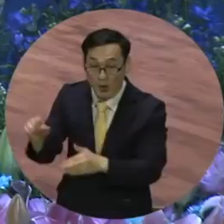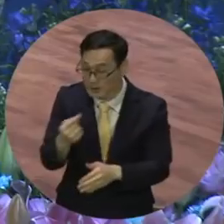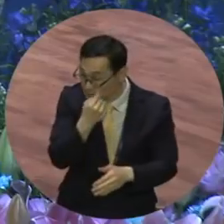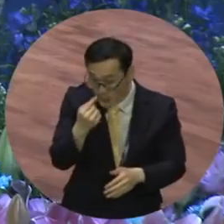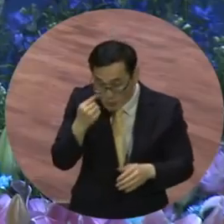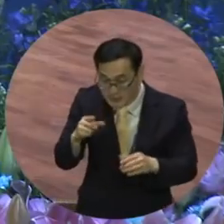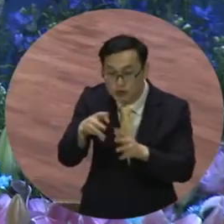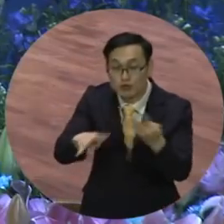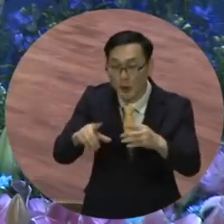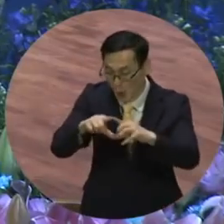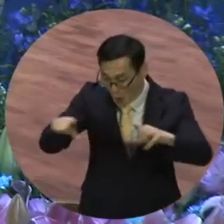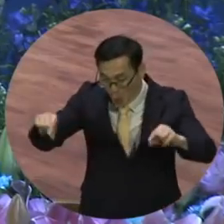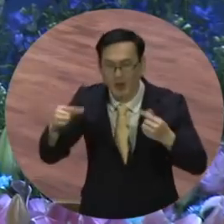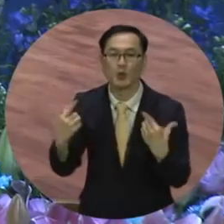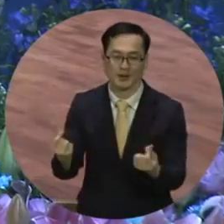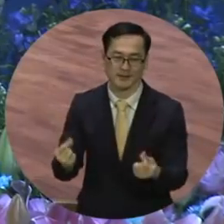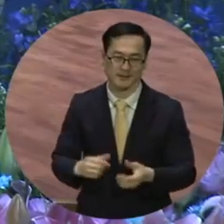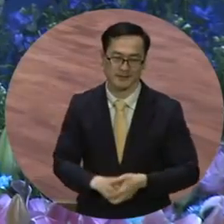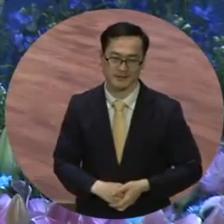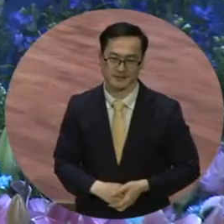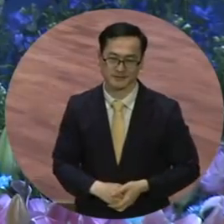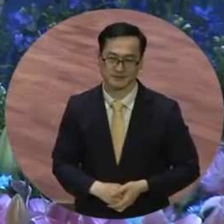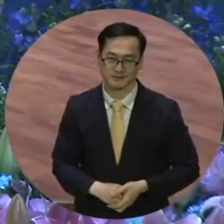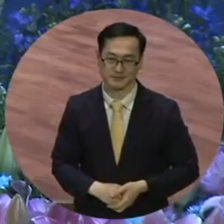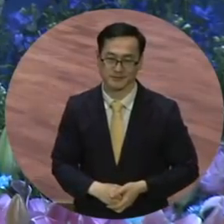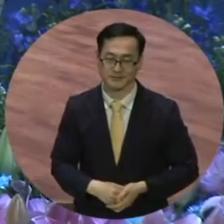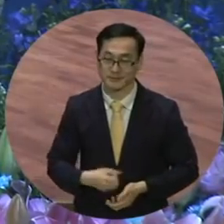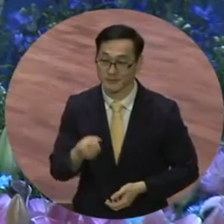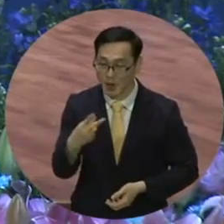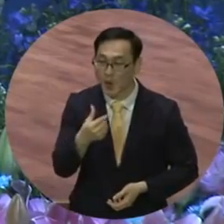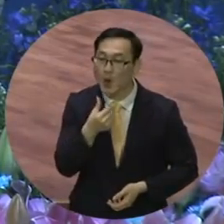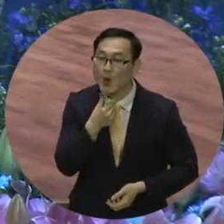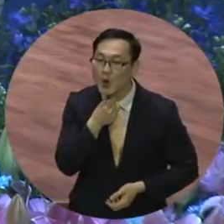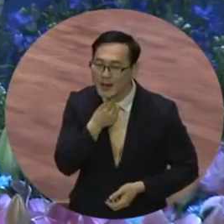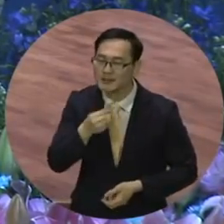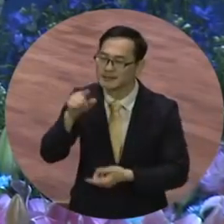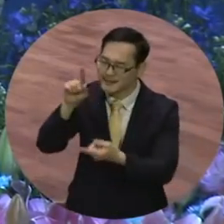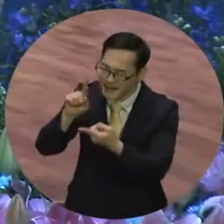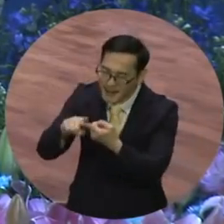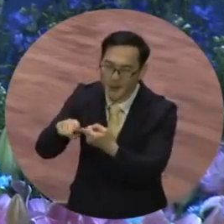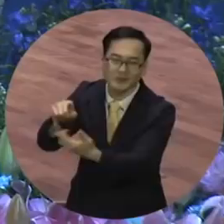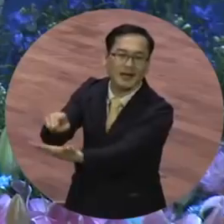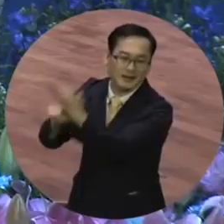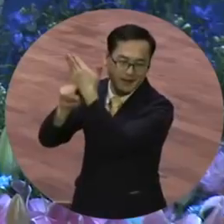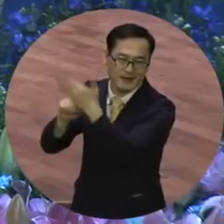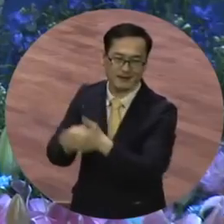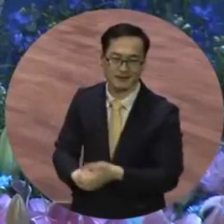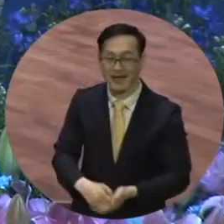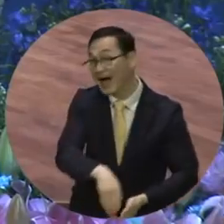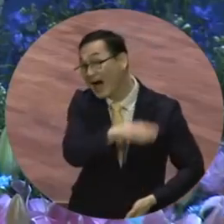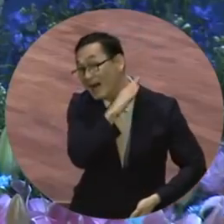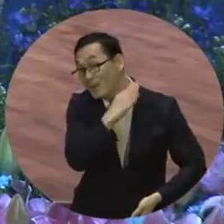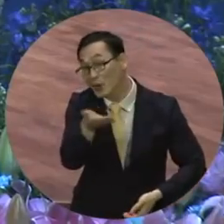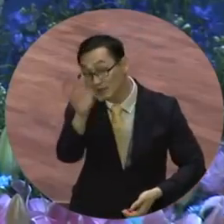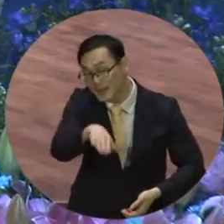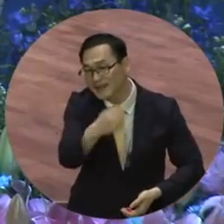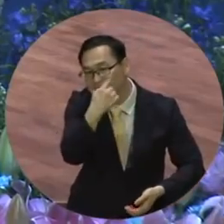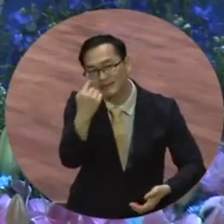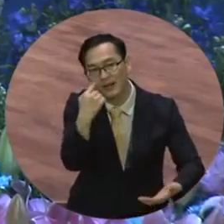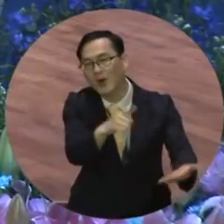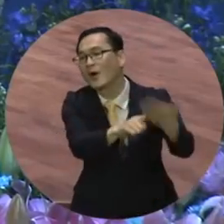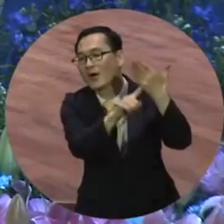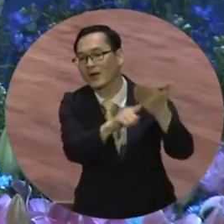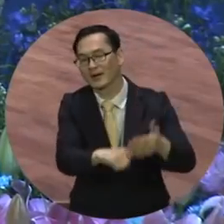보증수표. 믿음은 바라는 것들의 실상이요, 보이지 않는 것들의 증거니. 안 보이는데 나 증거로 다